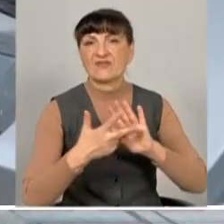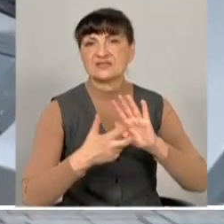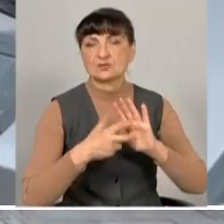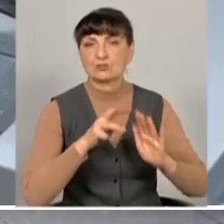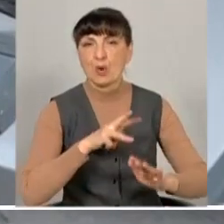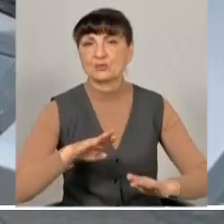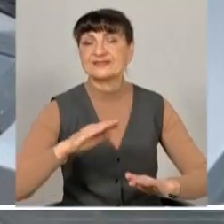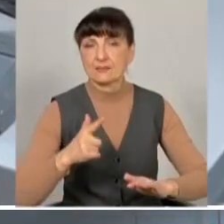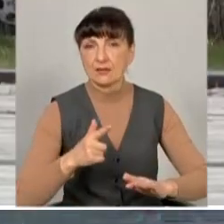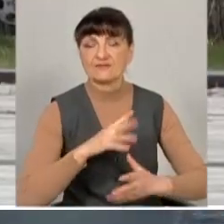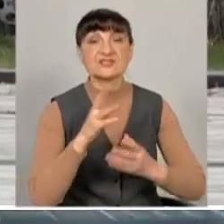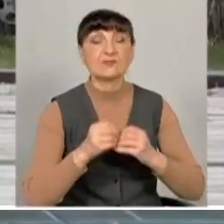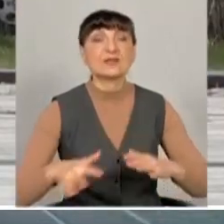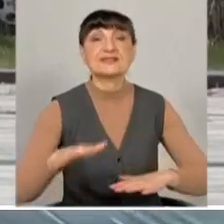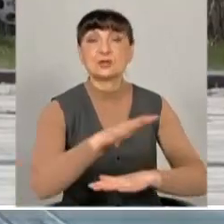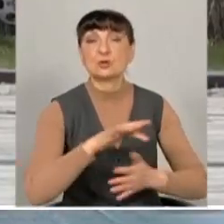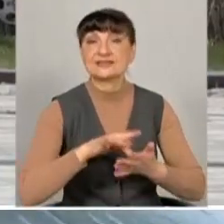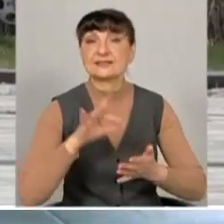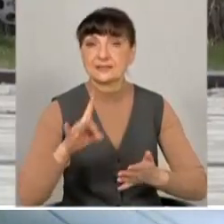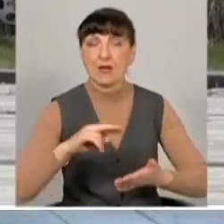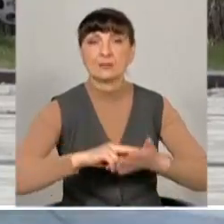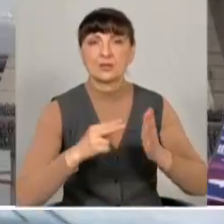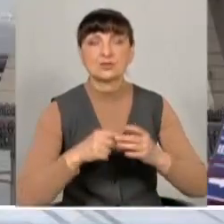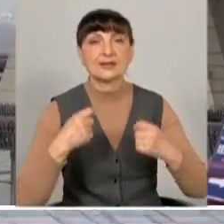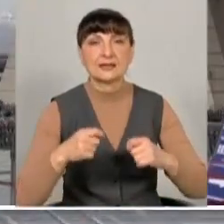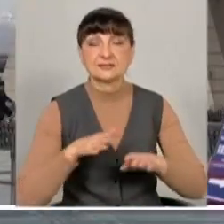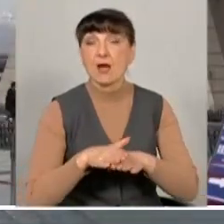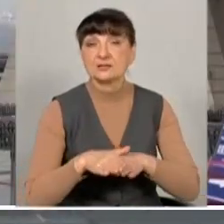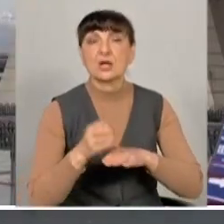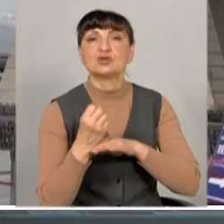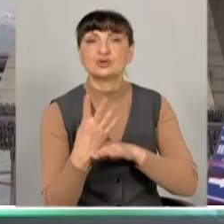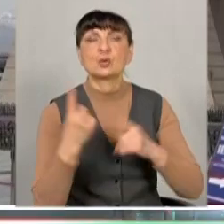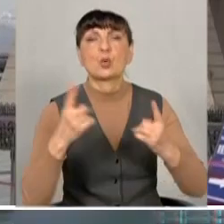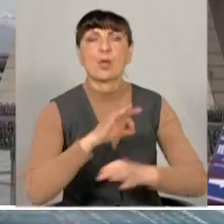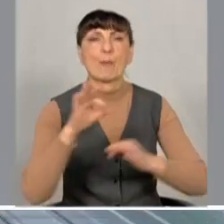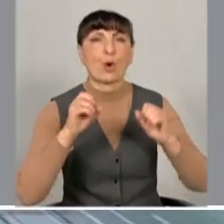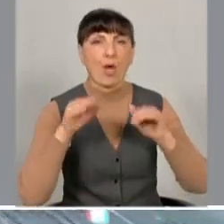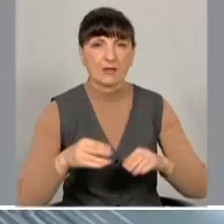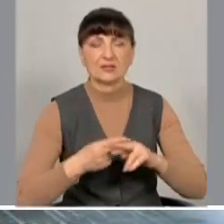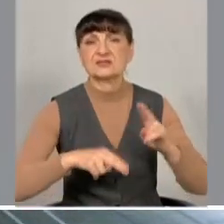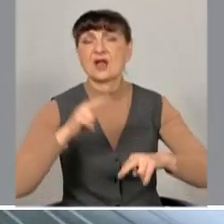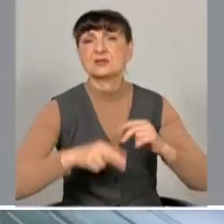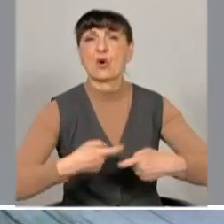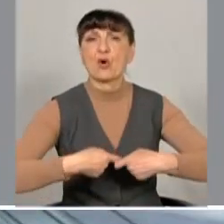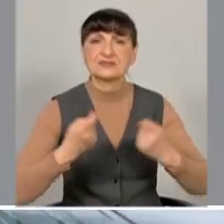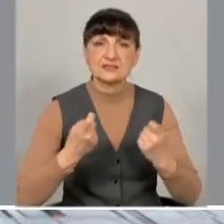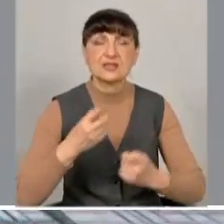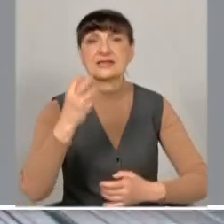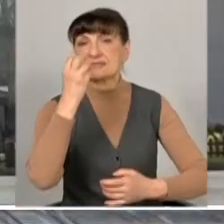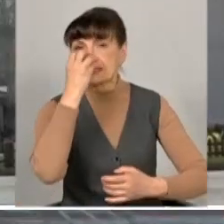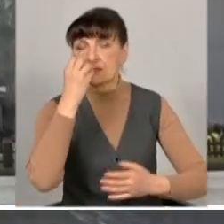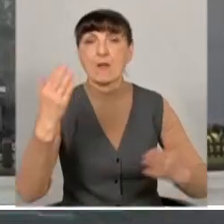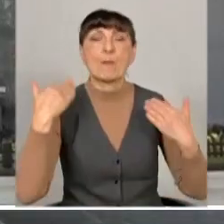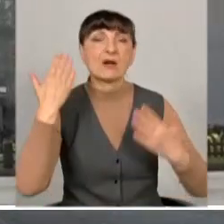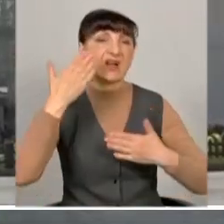миллионов тенге. Всего на территории центра планируется реализация 14 крупных проектов. Это строительство гостиницы, цирка,